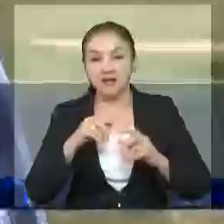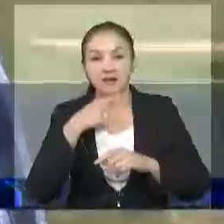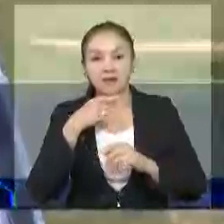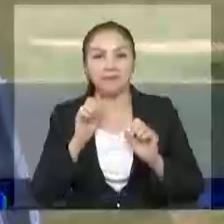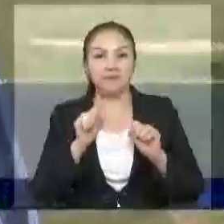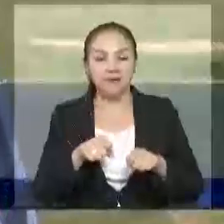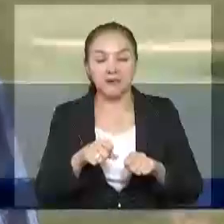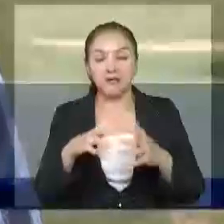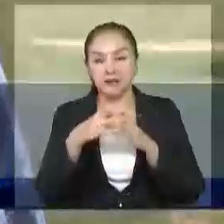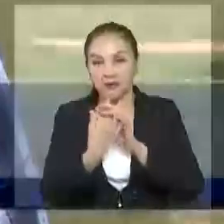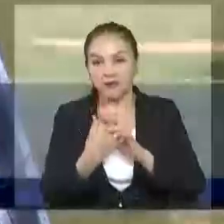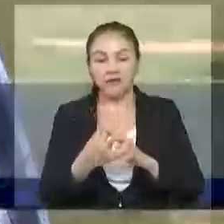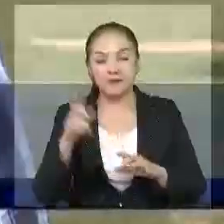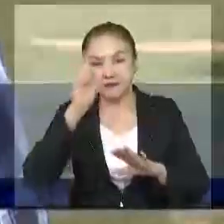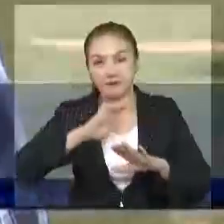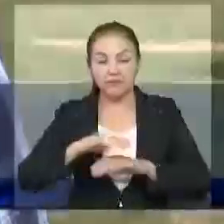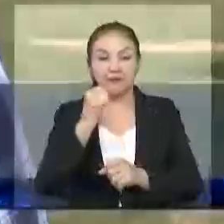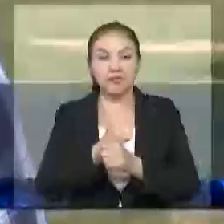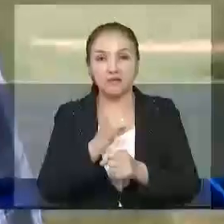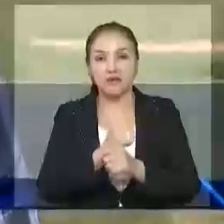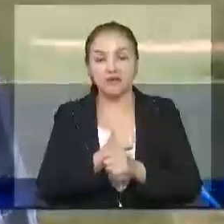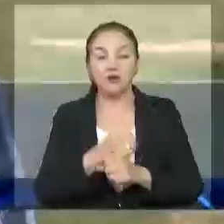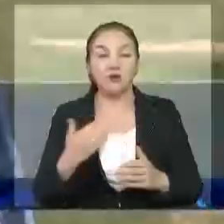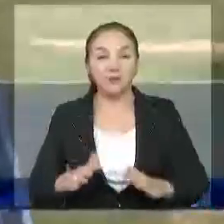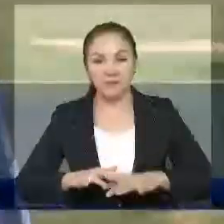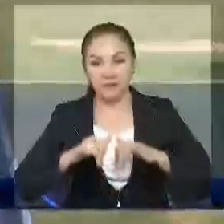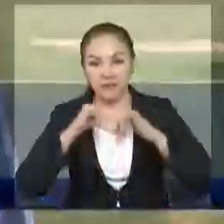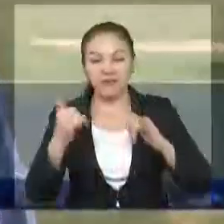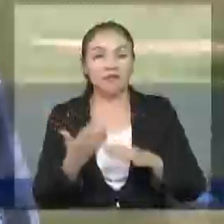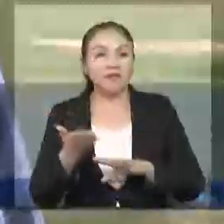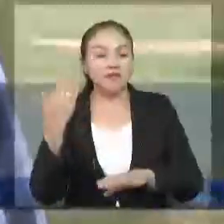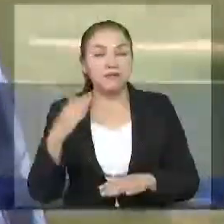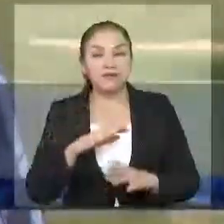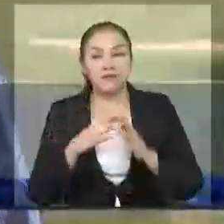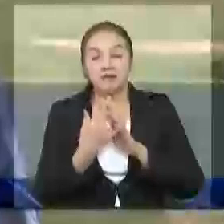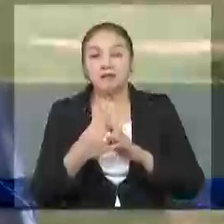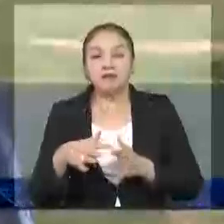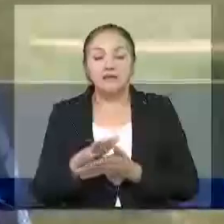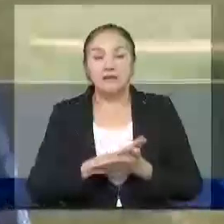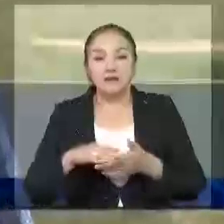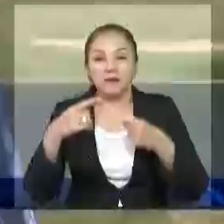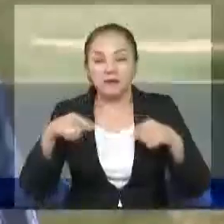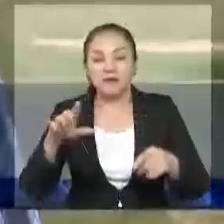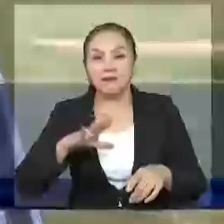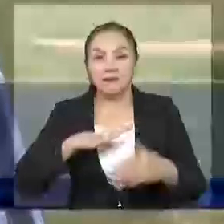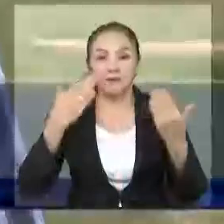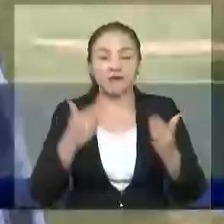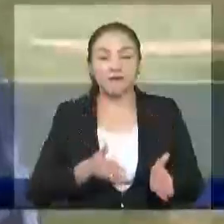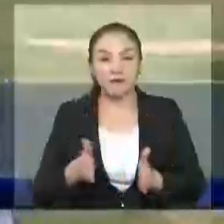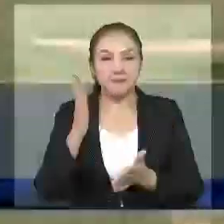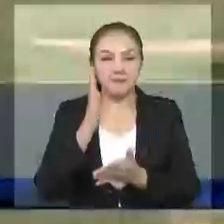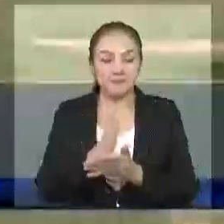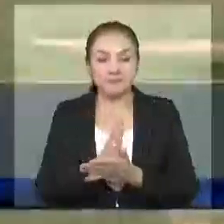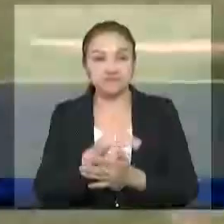аламын. Себебі ауыл үшін, ел үшін жасаған еңбегі орасан зор. Бұған дейін біздің ауылымыз мүлдем басқаша болған. Қазір асфальт